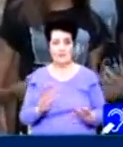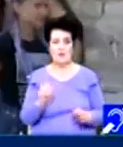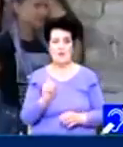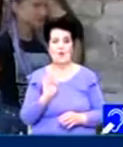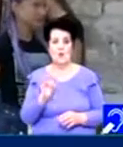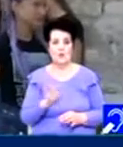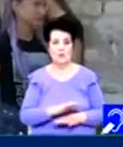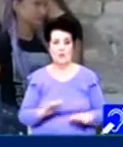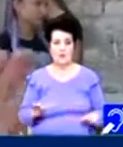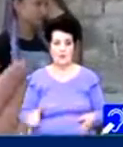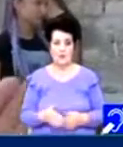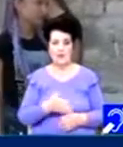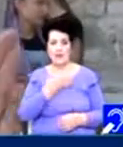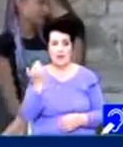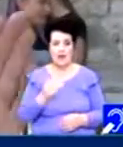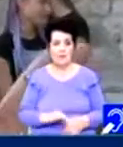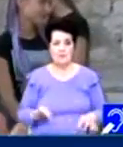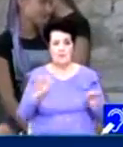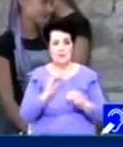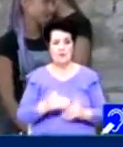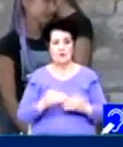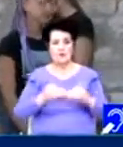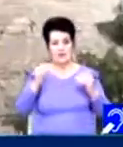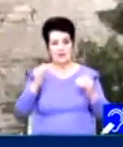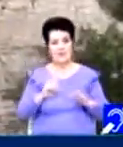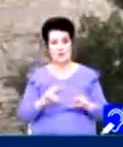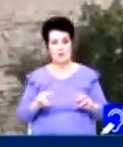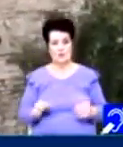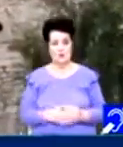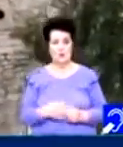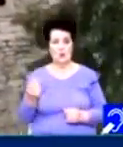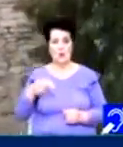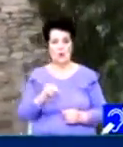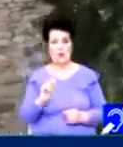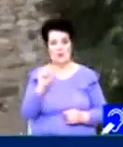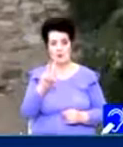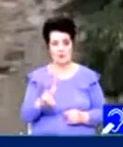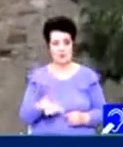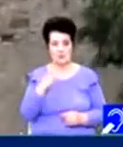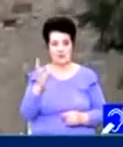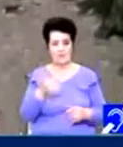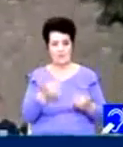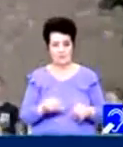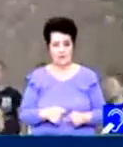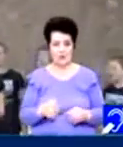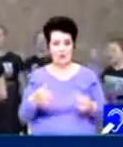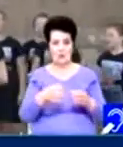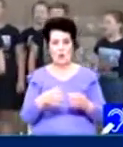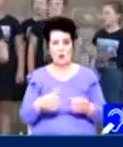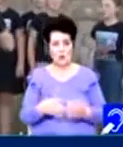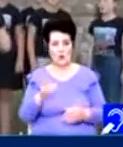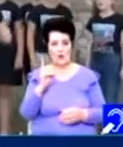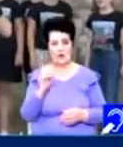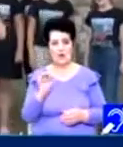copii. N-am nicio scară de succes ceva. Din 2012, de când a fost format, corul de copii Belcanto